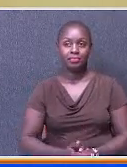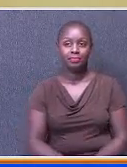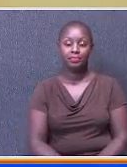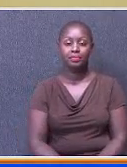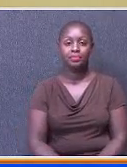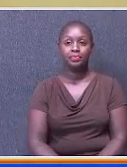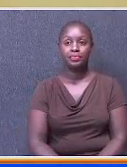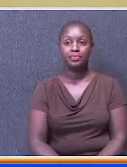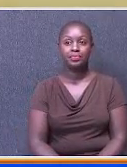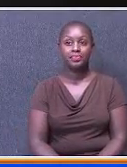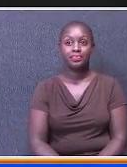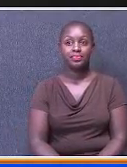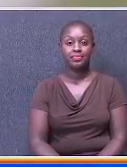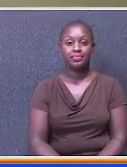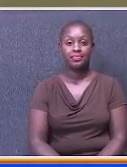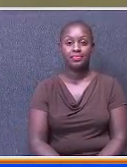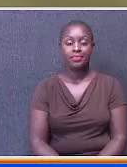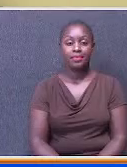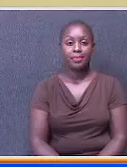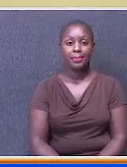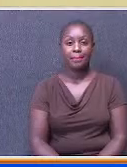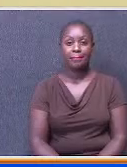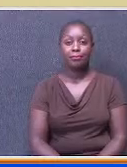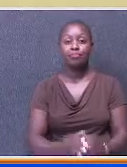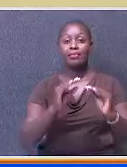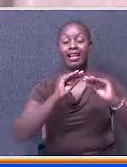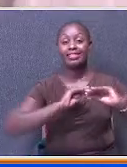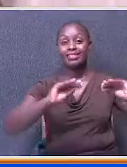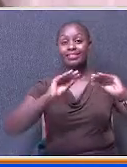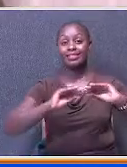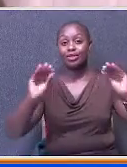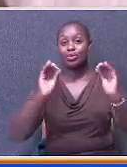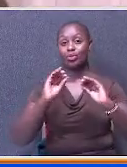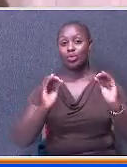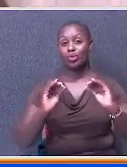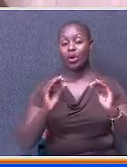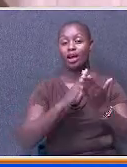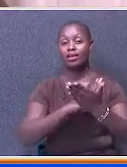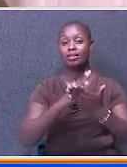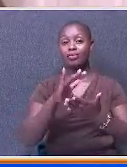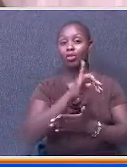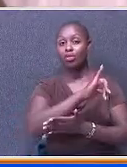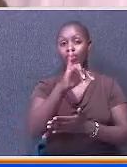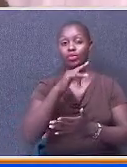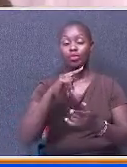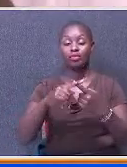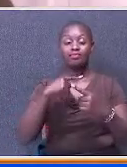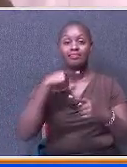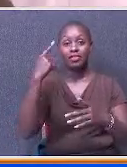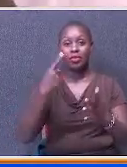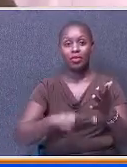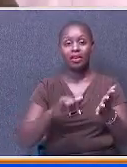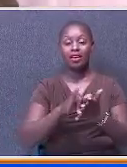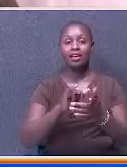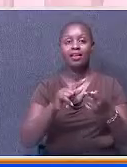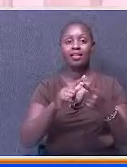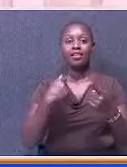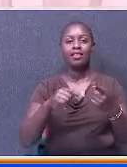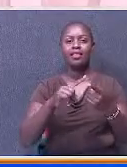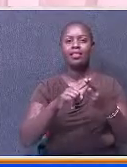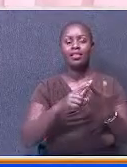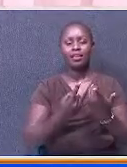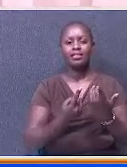We have not been sensitized on the introduction of CBC. Baadhi ya washikadau wanapendekeza kuwa kiwango cha chini